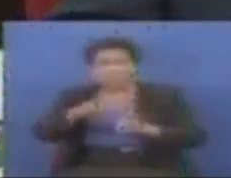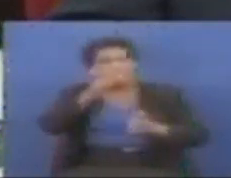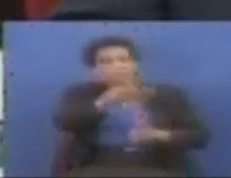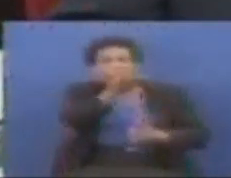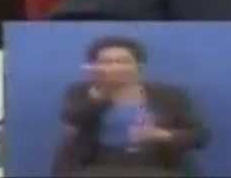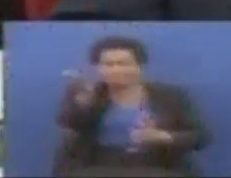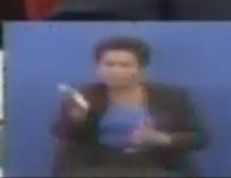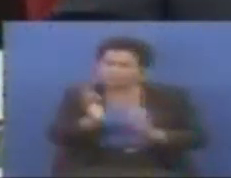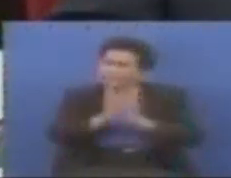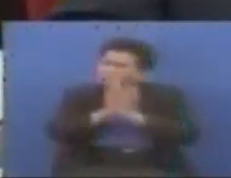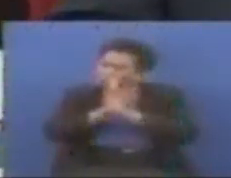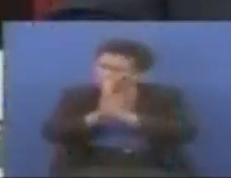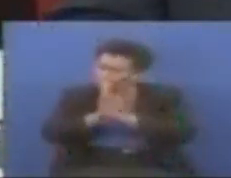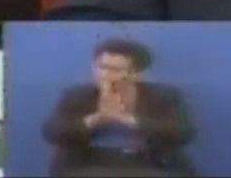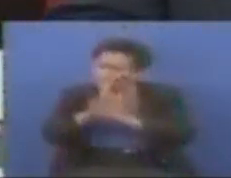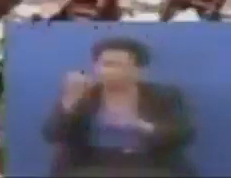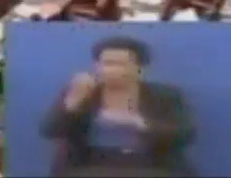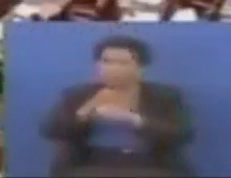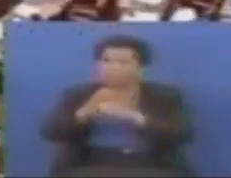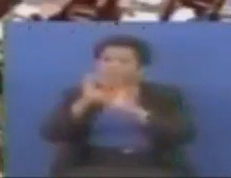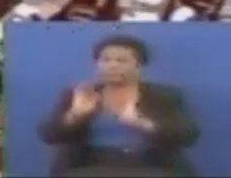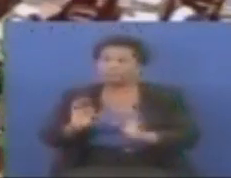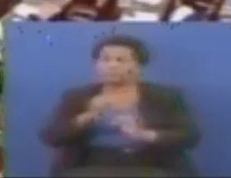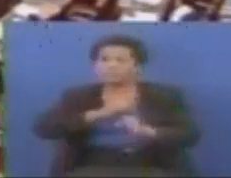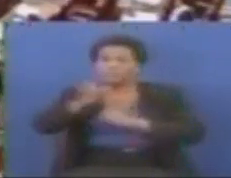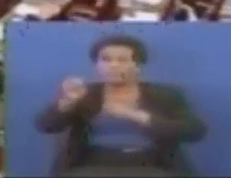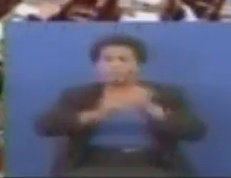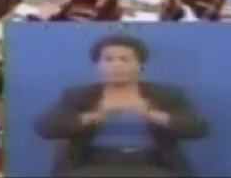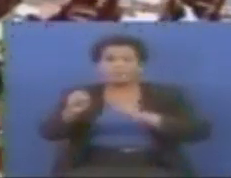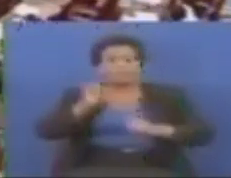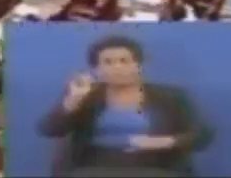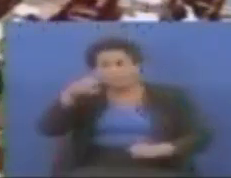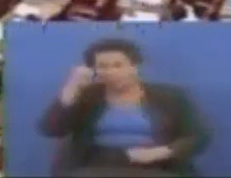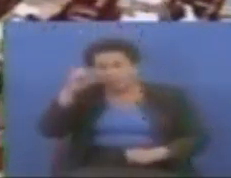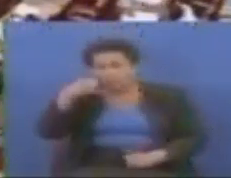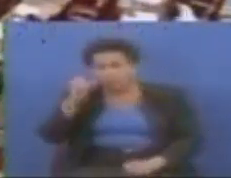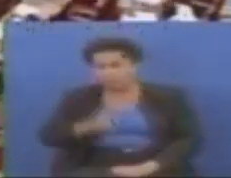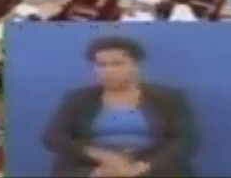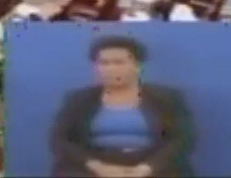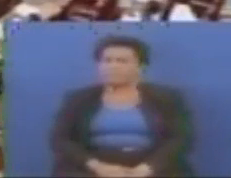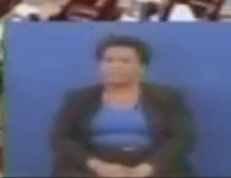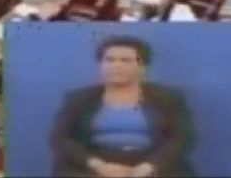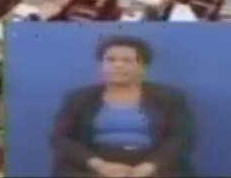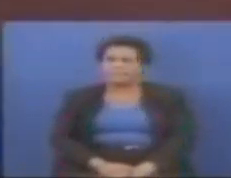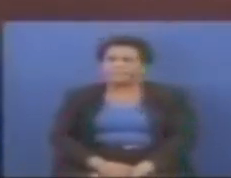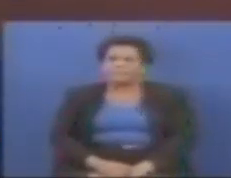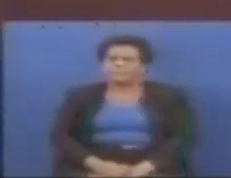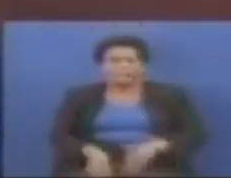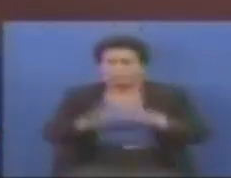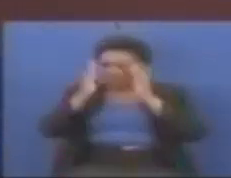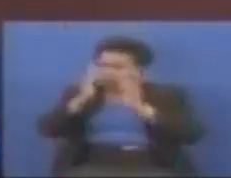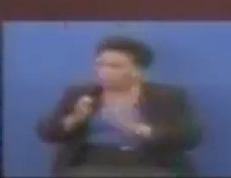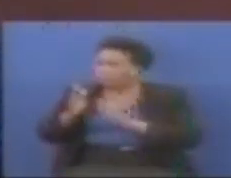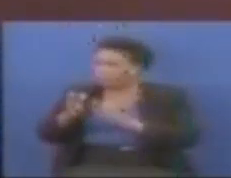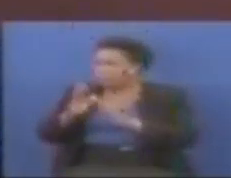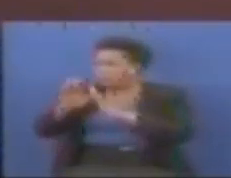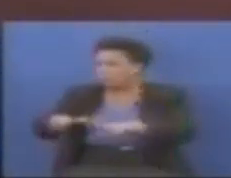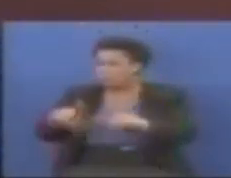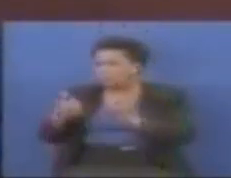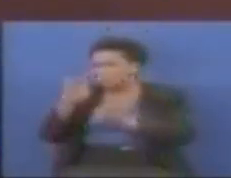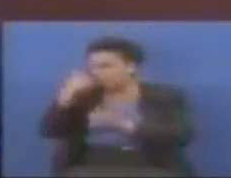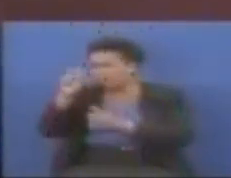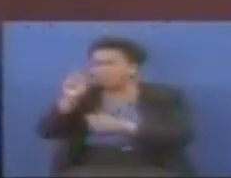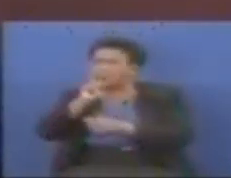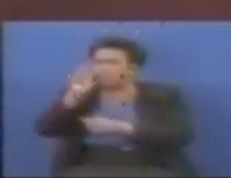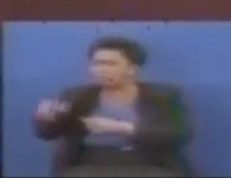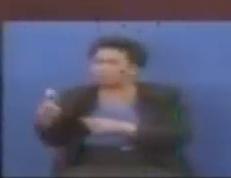wote ambao walikumbwa na matatizo hayo. Yepi ambayo ni mpango wetu mheshimiwa Naibu Spika? Jambo la kwanza ambalo tumelifanya ofisi ya